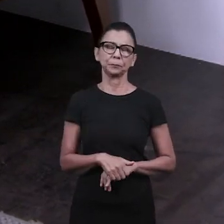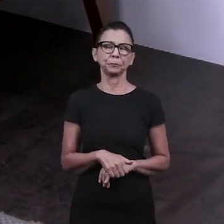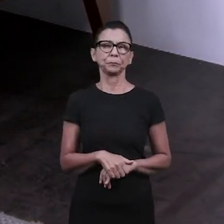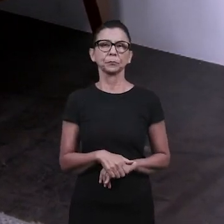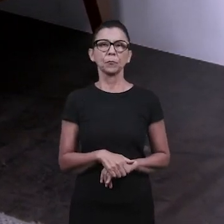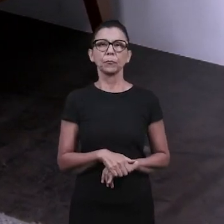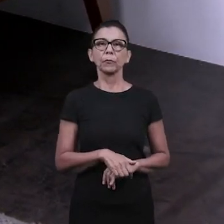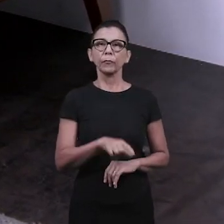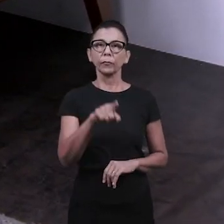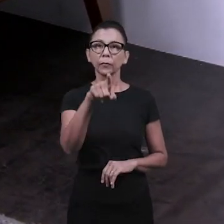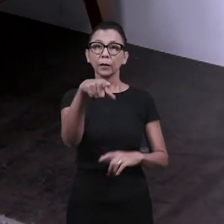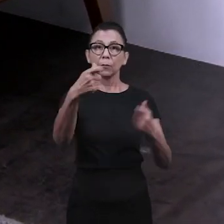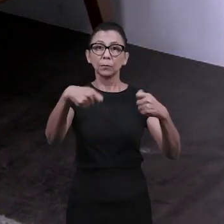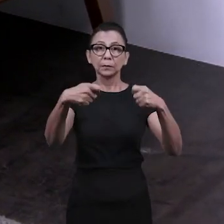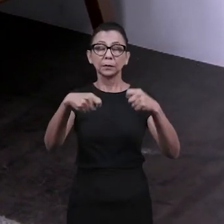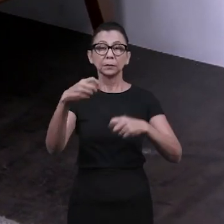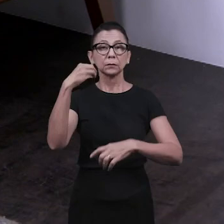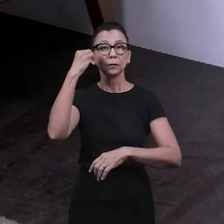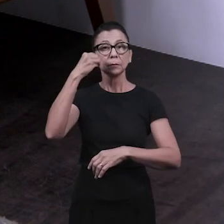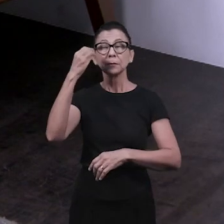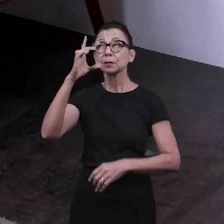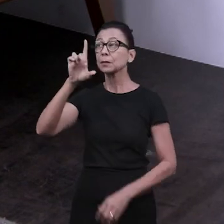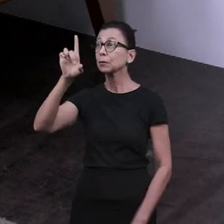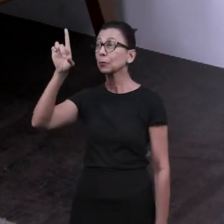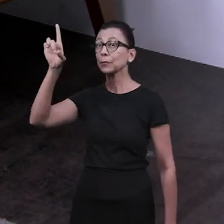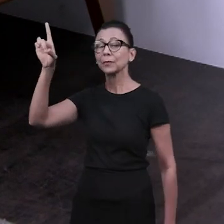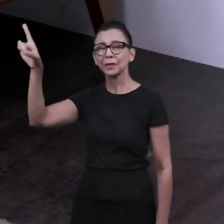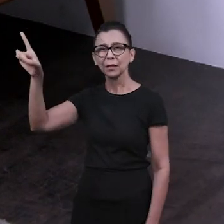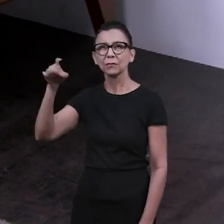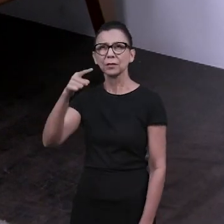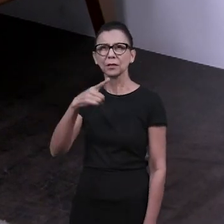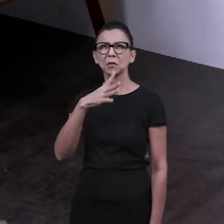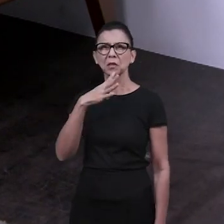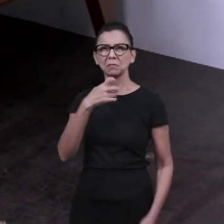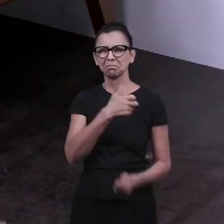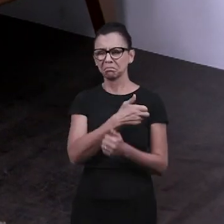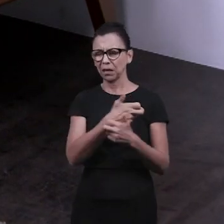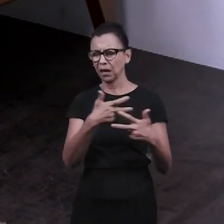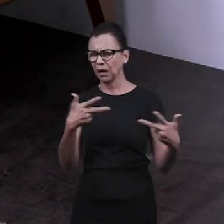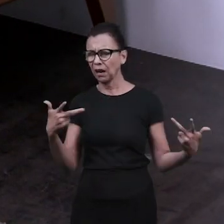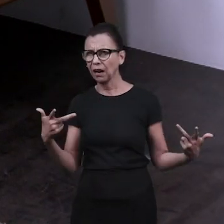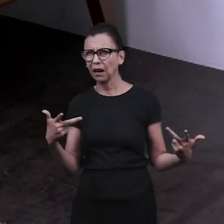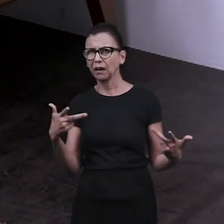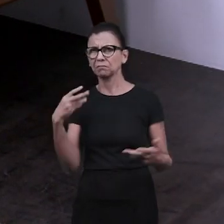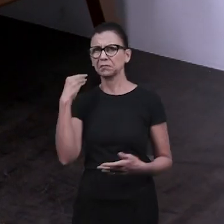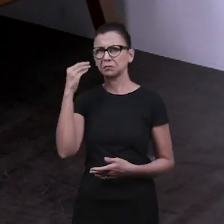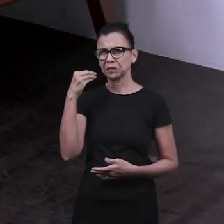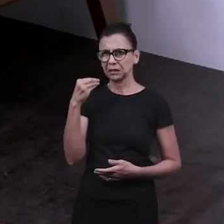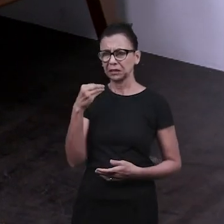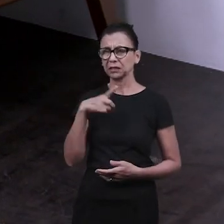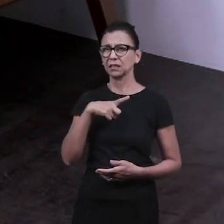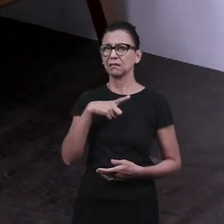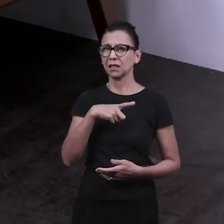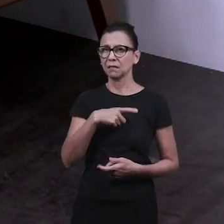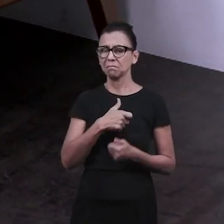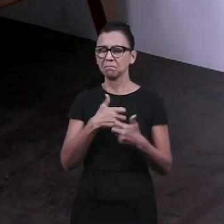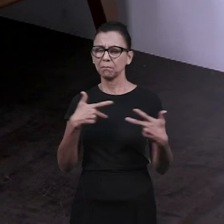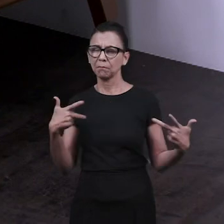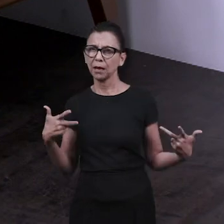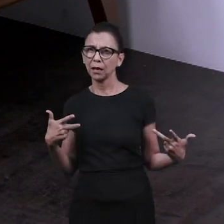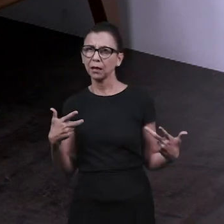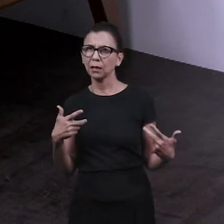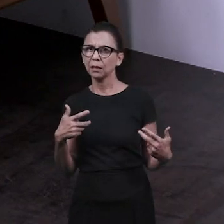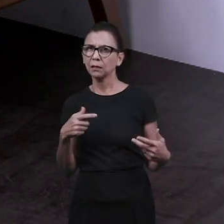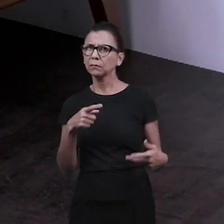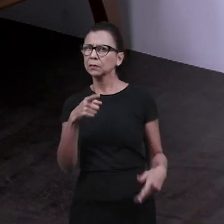dire que vous avez besoin d'avoir une expérience avec Dieu. Vous connaissez beaucoup de choses, vous avez beaucoup d'expérience, mais je vous pose